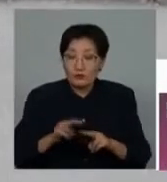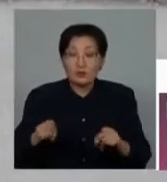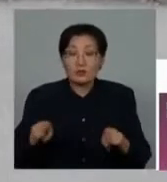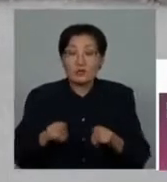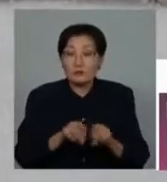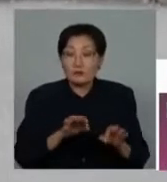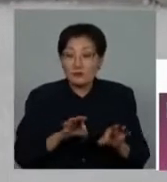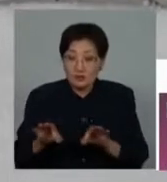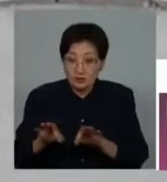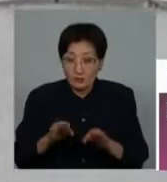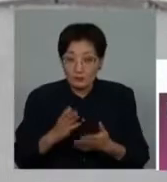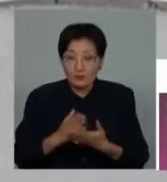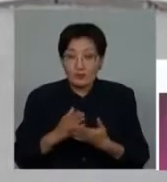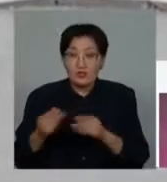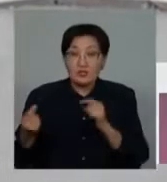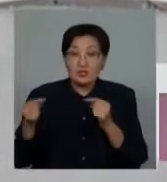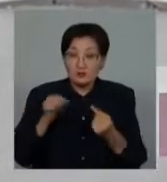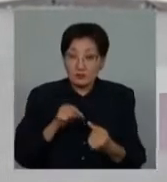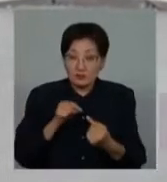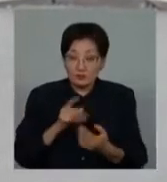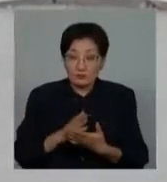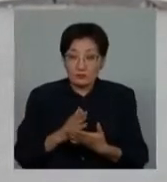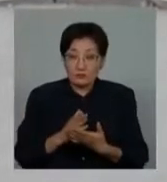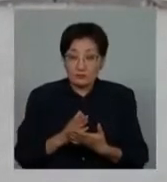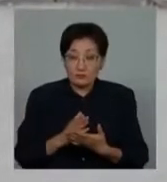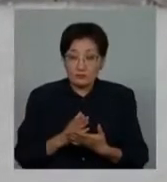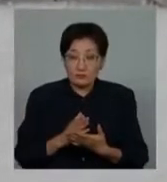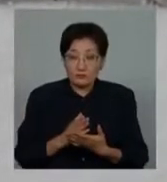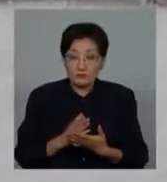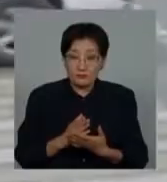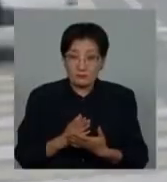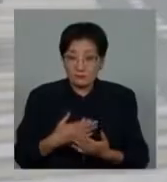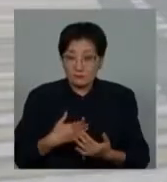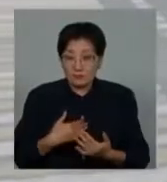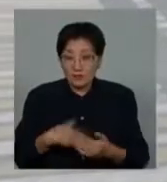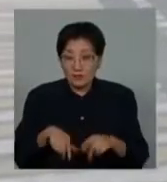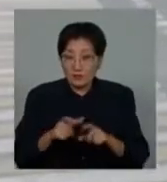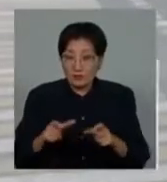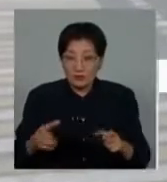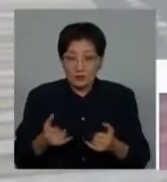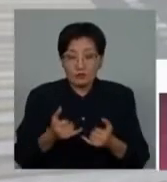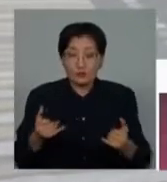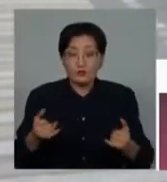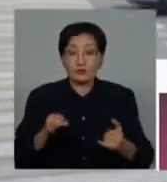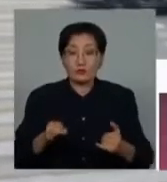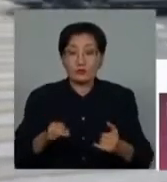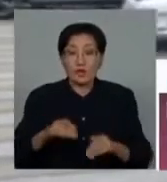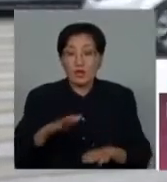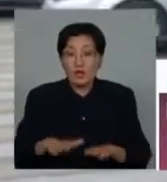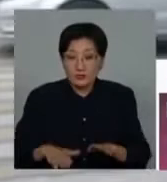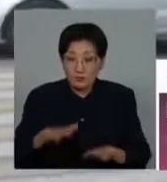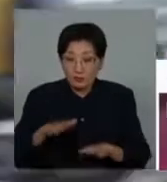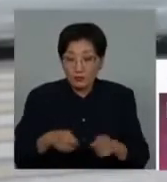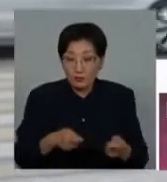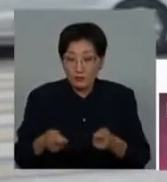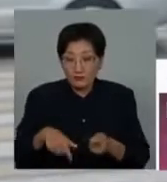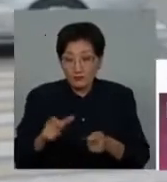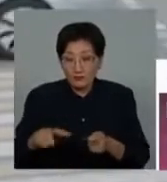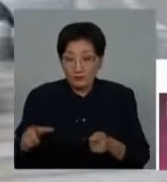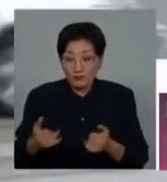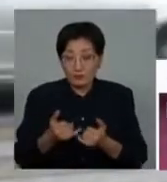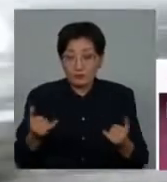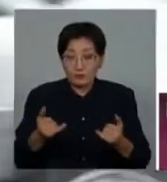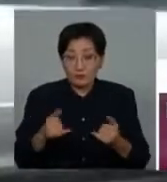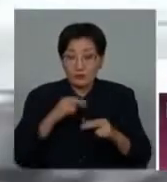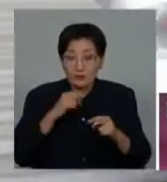оның өзінде мен қолым ұстап келатқанда қасыма соғып кете жаздады мысалы. Адамдарға да және осы самокатты айдайтындарға да кішкене